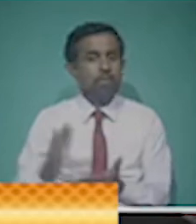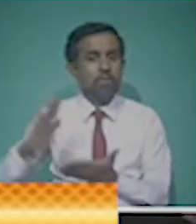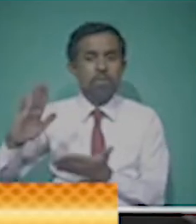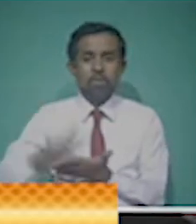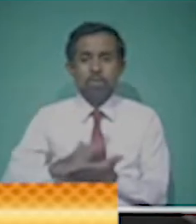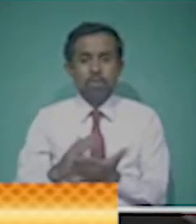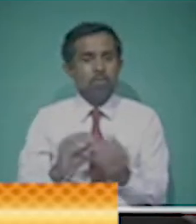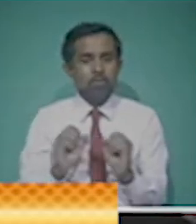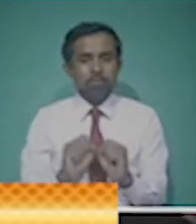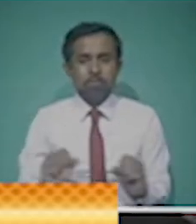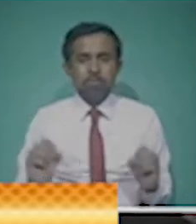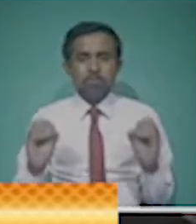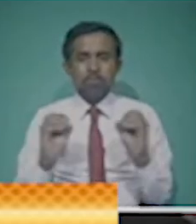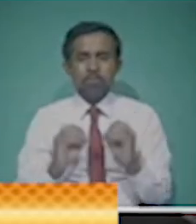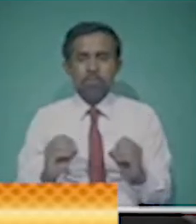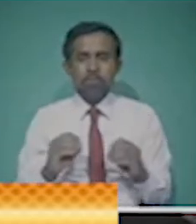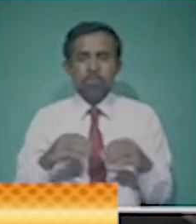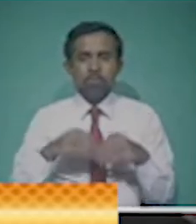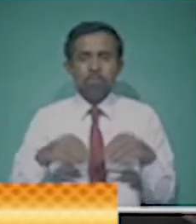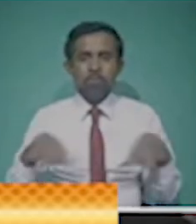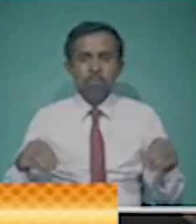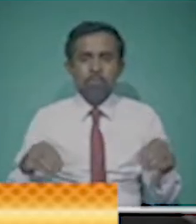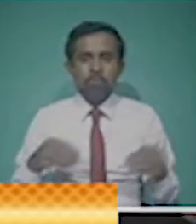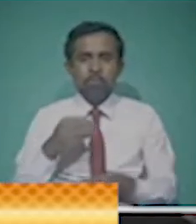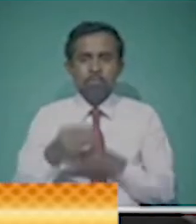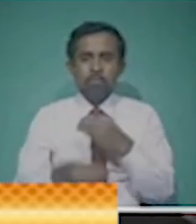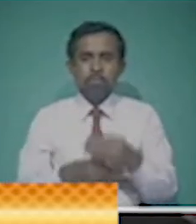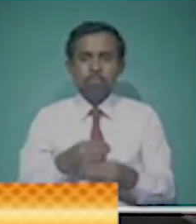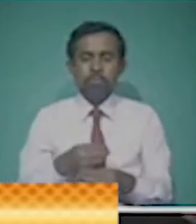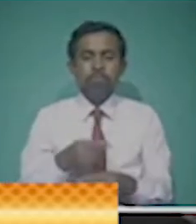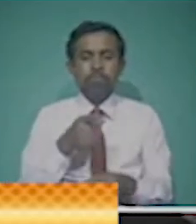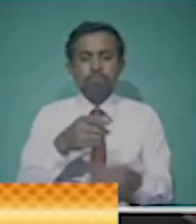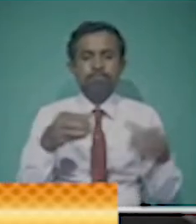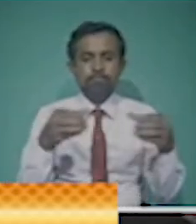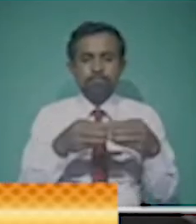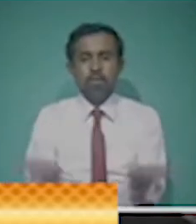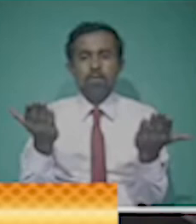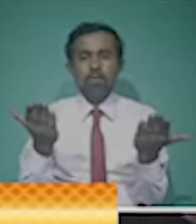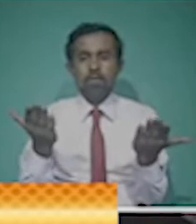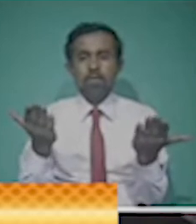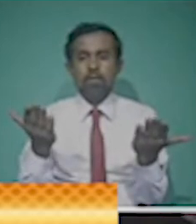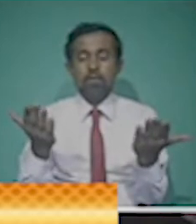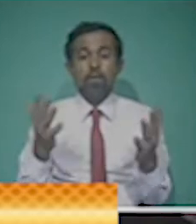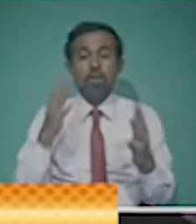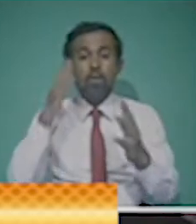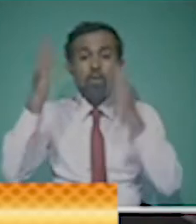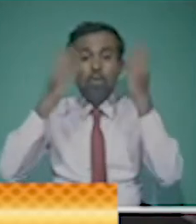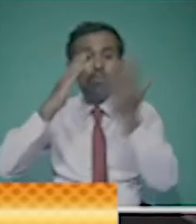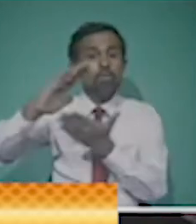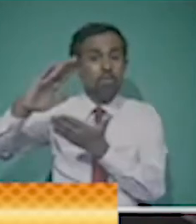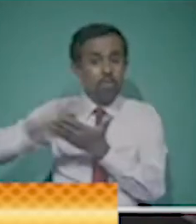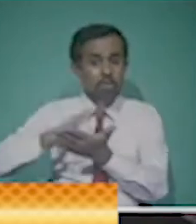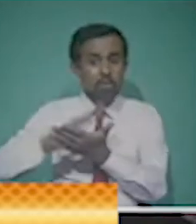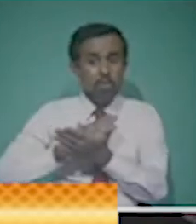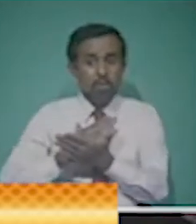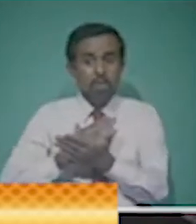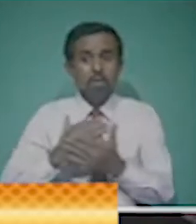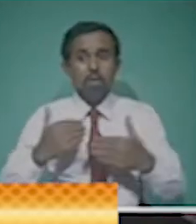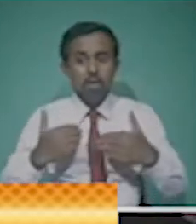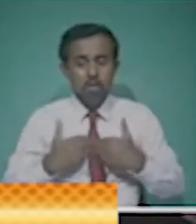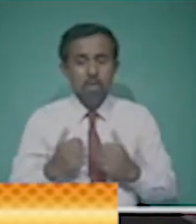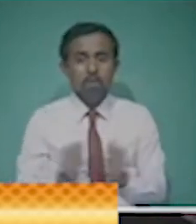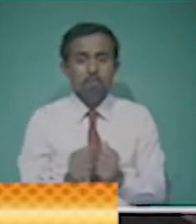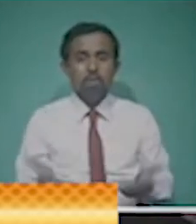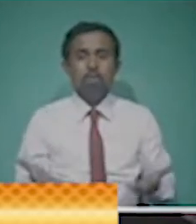அந்த பெருந்தோட்ட மக்களுக்கு செய்கின்ற வேலை எதுவுமே செய்வதில்லை என்பதுதான் நிச்சயமாக உறுதியாக இருக்கின்றது. திட்டங்களை பெற்றுக்கொண்டு, ஏசியன் டெவலப்மெண்ட்